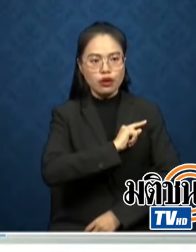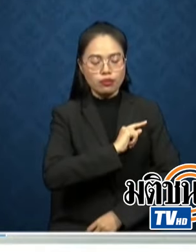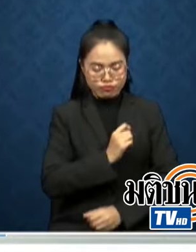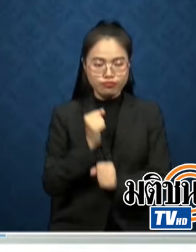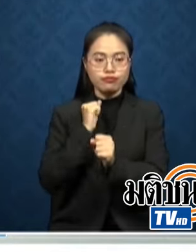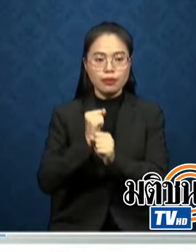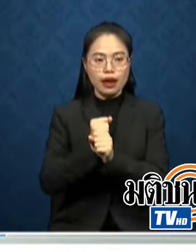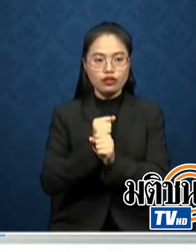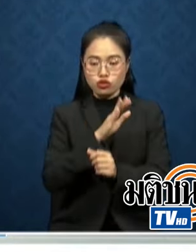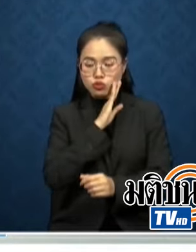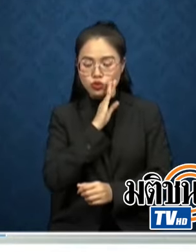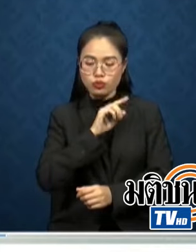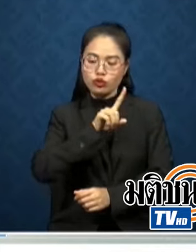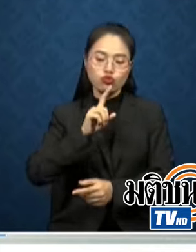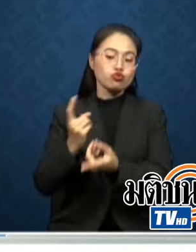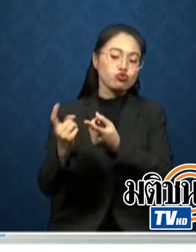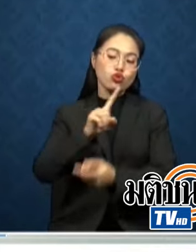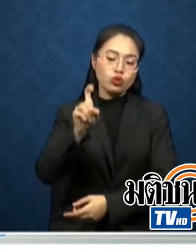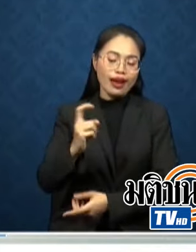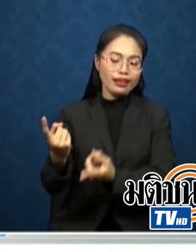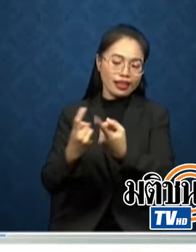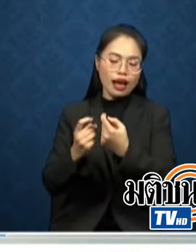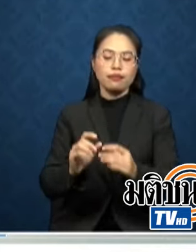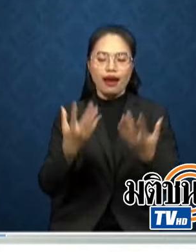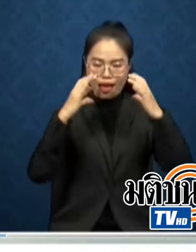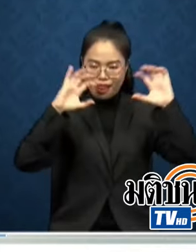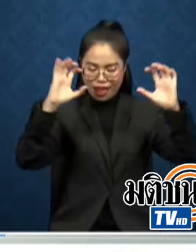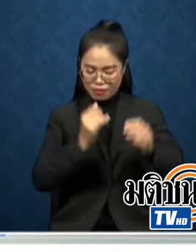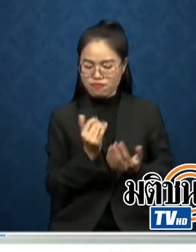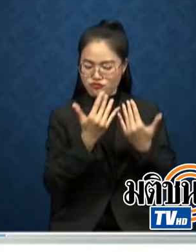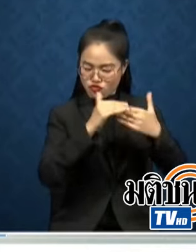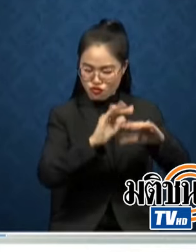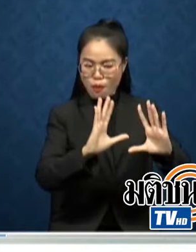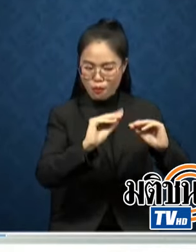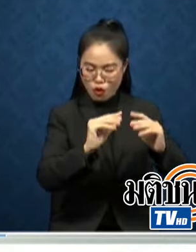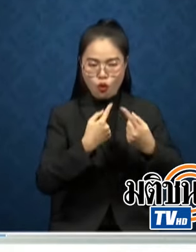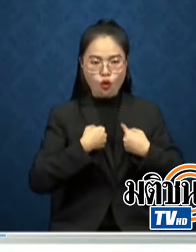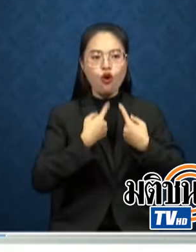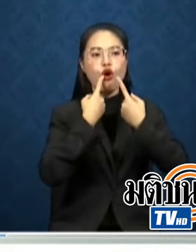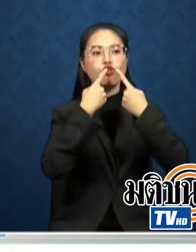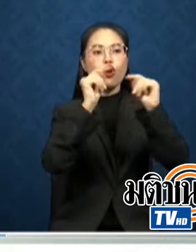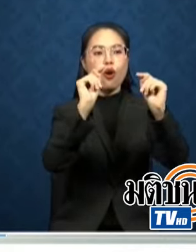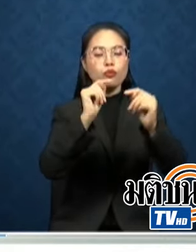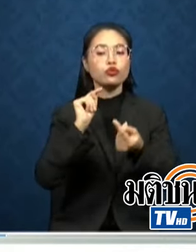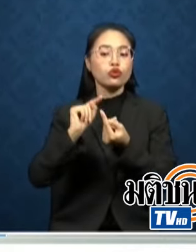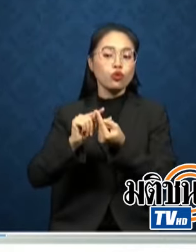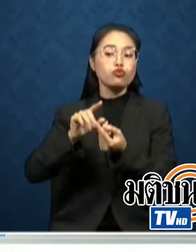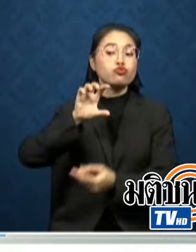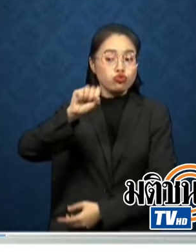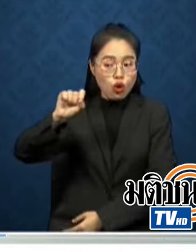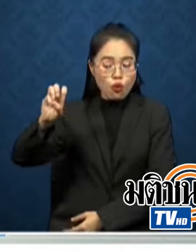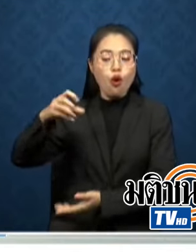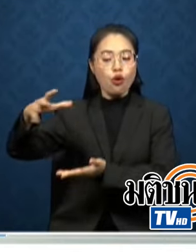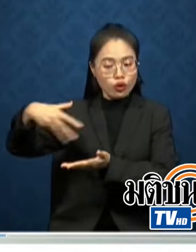านมาตอบให้ทุกท่านมีความกระจ่างนะครับท่านได้กรุณาพูดมาหลายเรื่องนะครับแต่ว่าก็เ